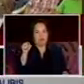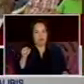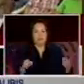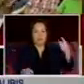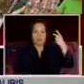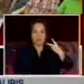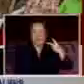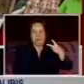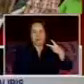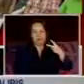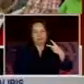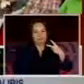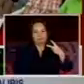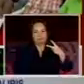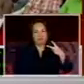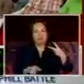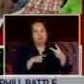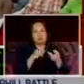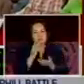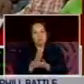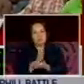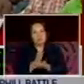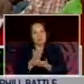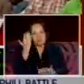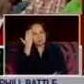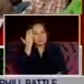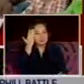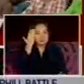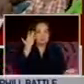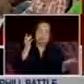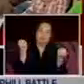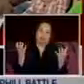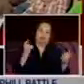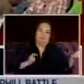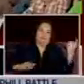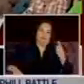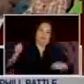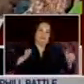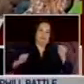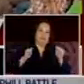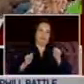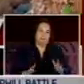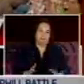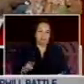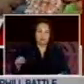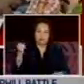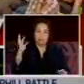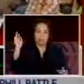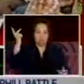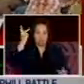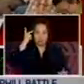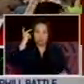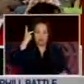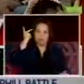Pangalawa, tumigil na kayo ng kapapanggap-panggapan nyo, mga artista. Merong mga politiko na alam